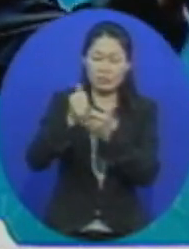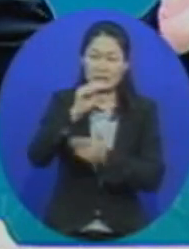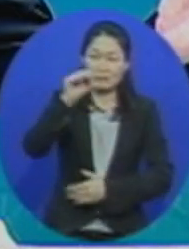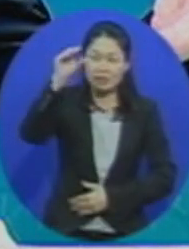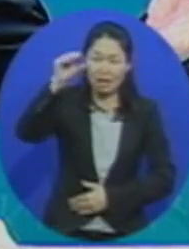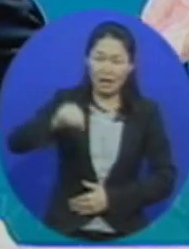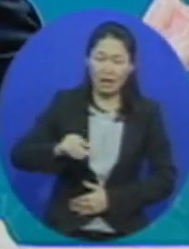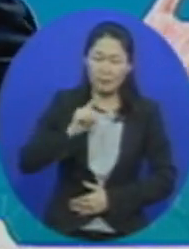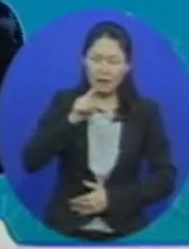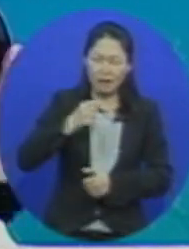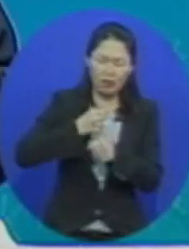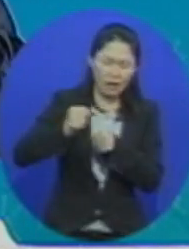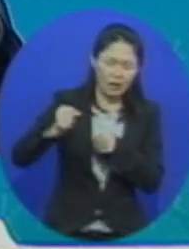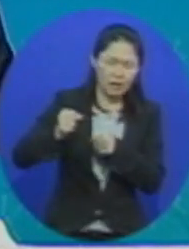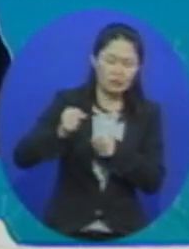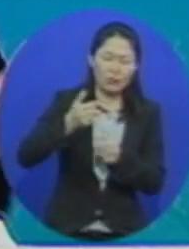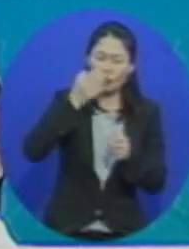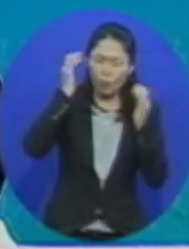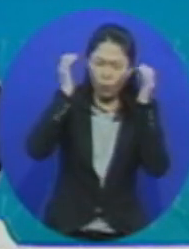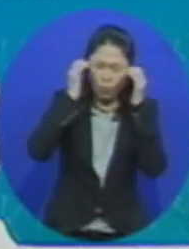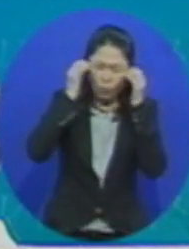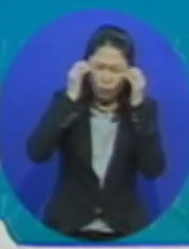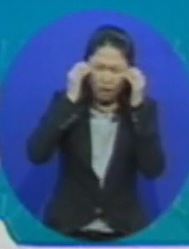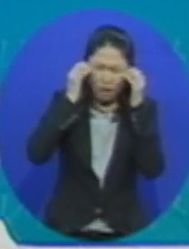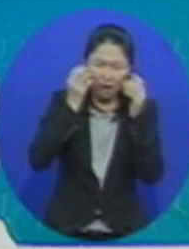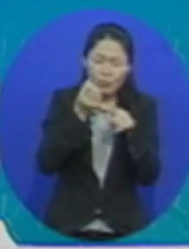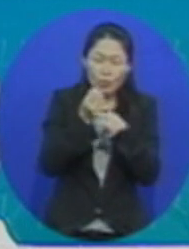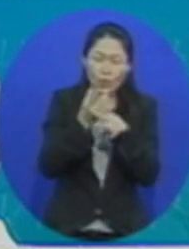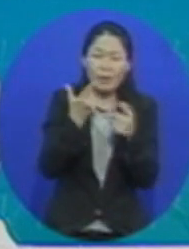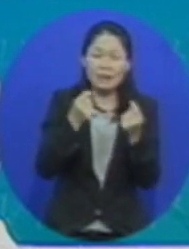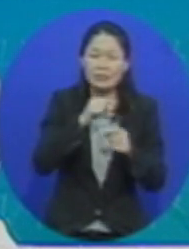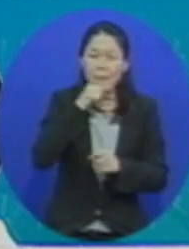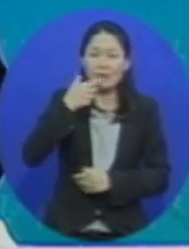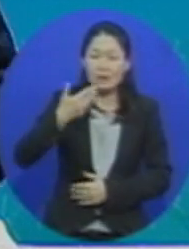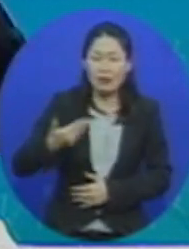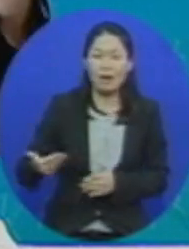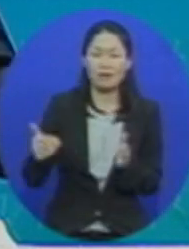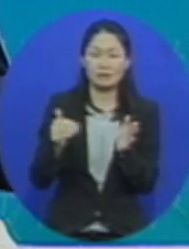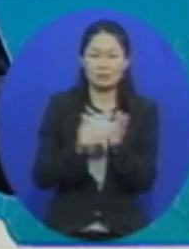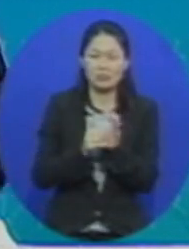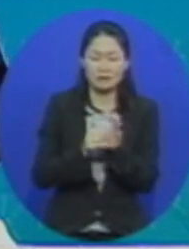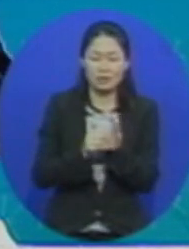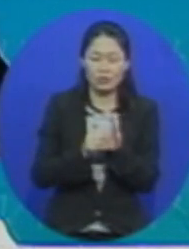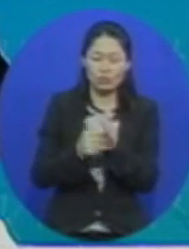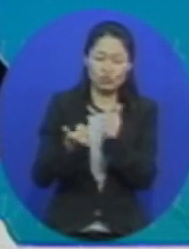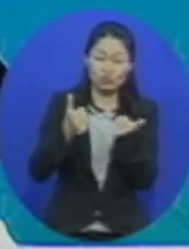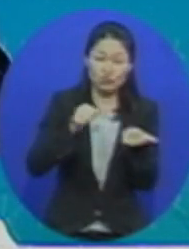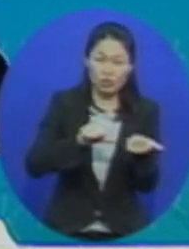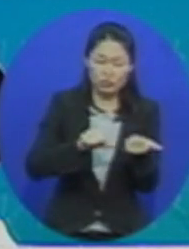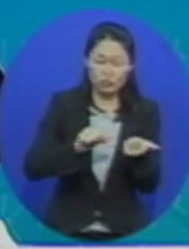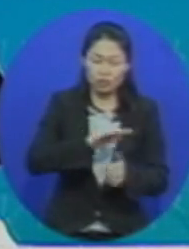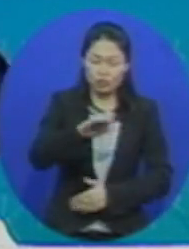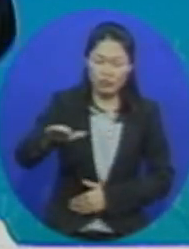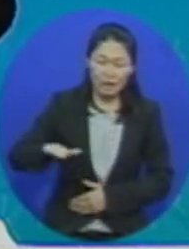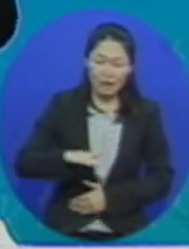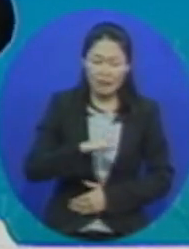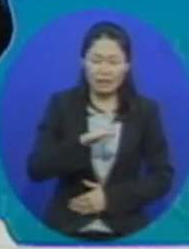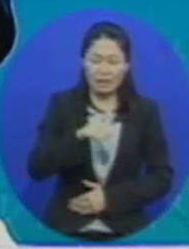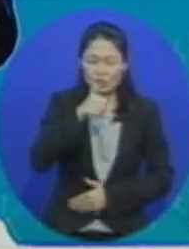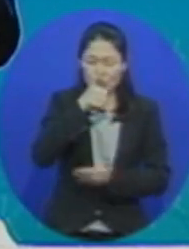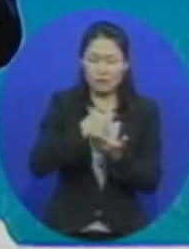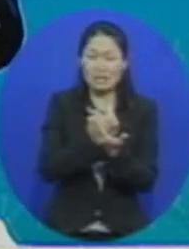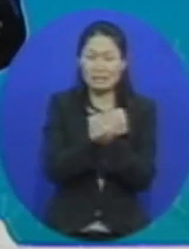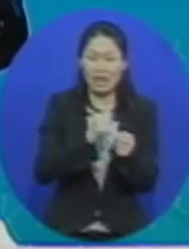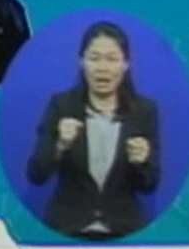수없는 고난과 그리고 보배 같은 피를 흘리셨어요 그렇게 죽으심으로 우리에게 죄 사함의 길을 열어